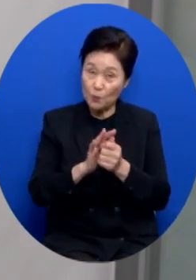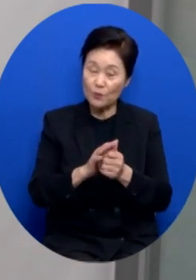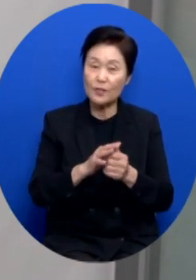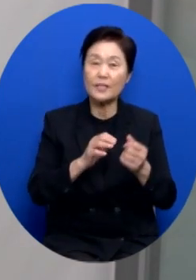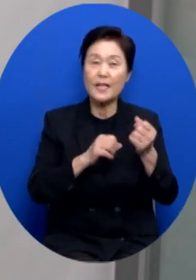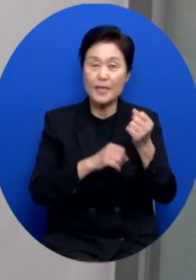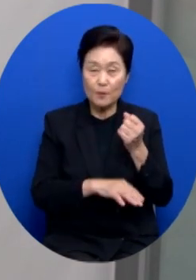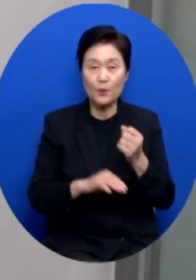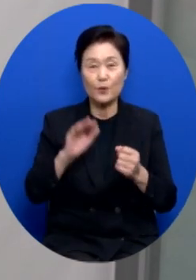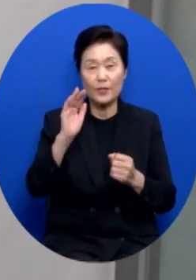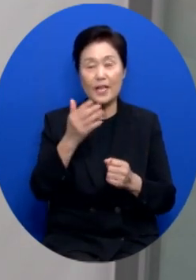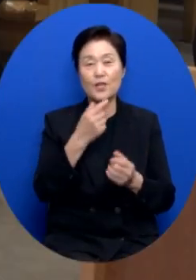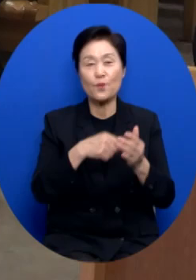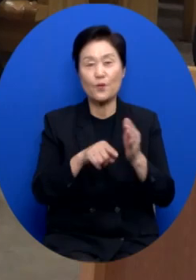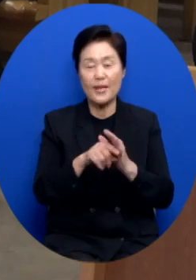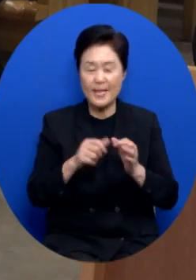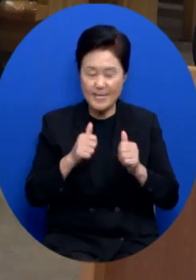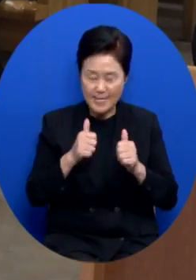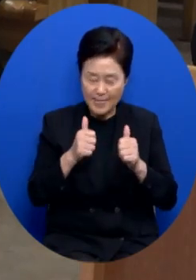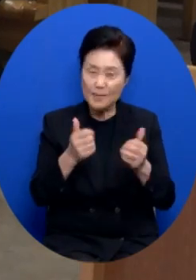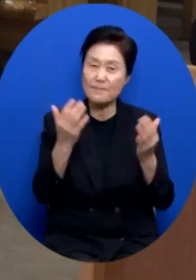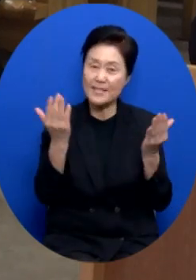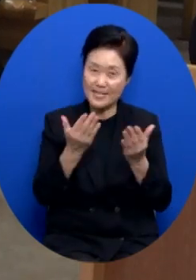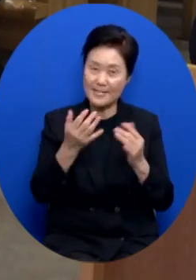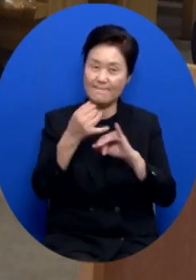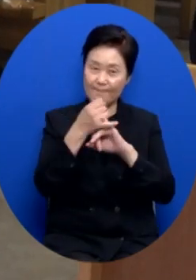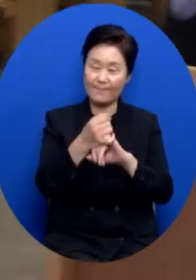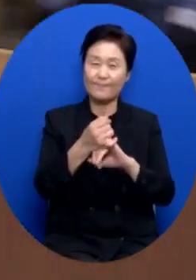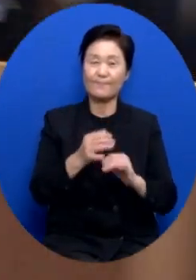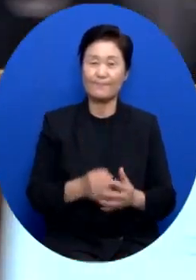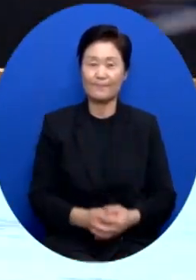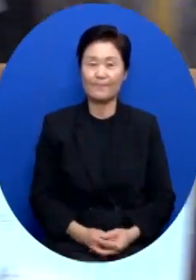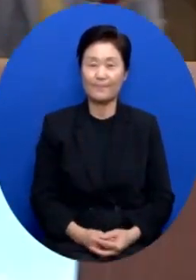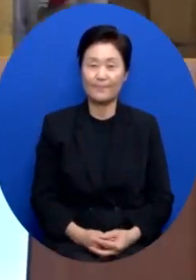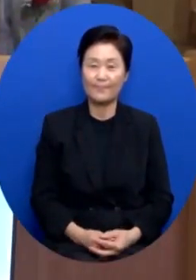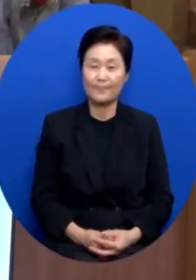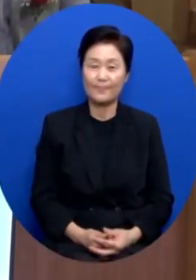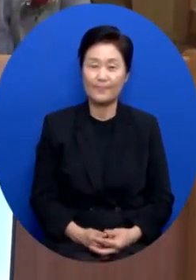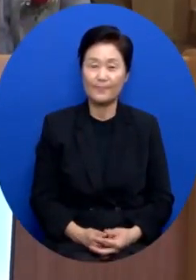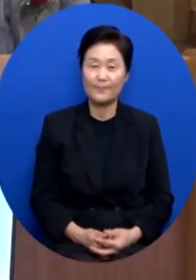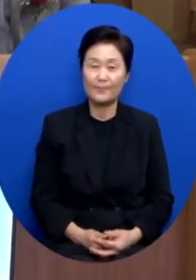있도록 열심히 달려가겠습니다. CTS 뉴스 문찬양입니다.